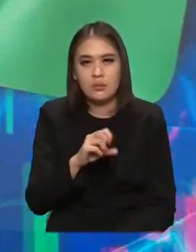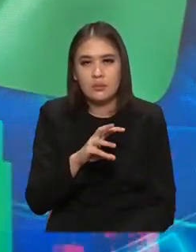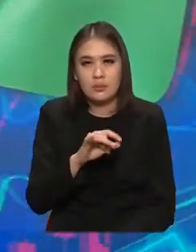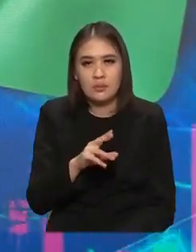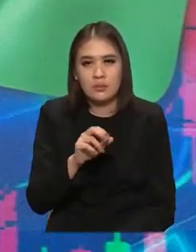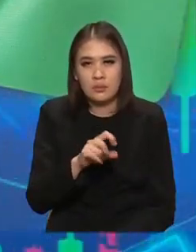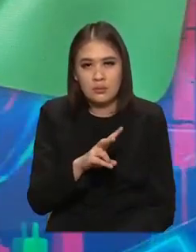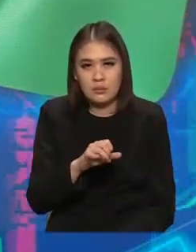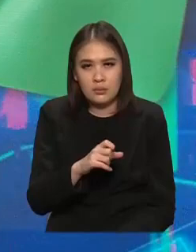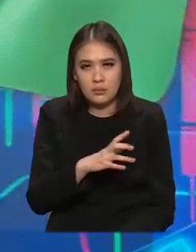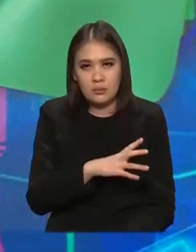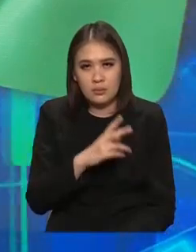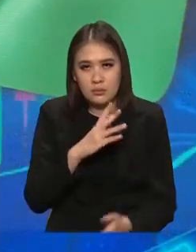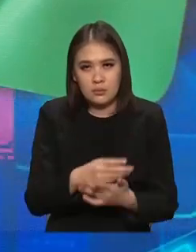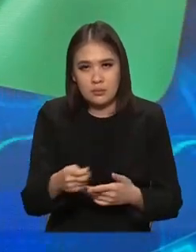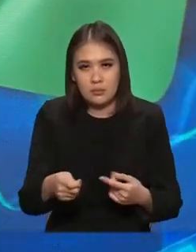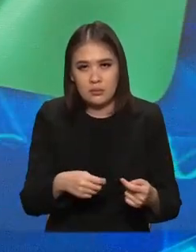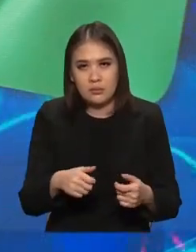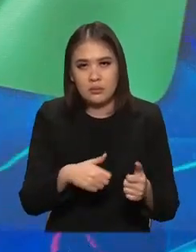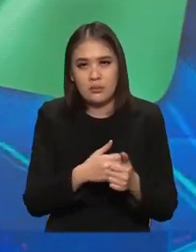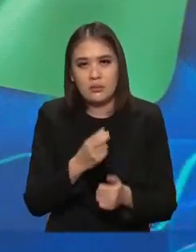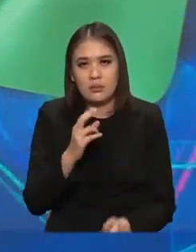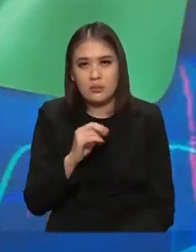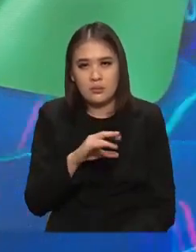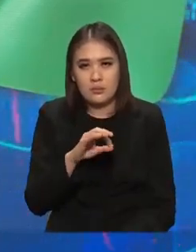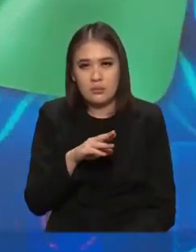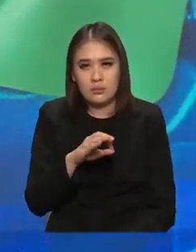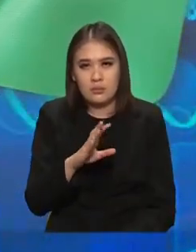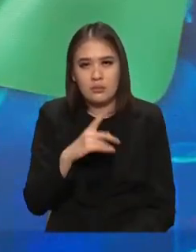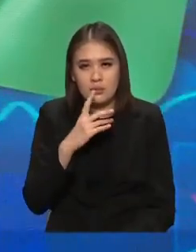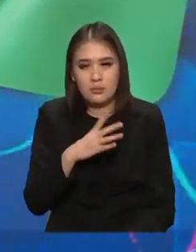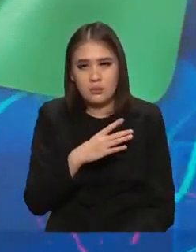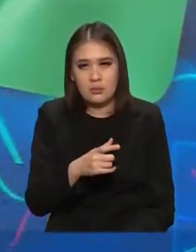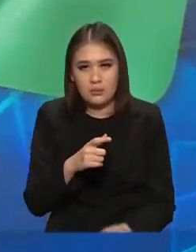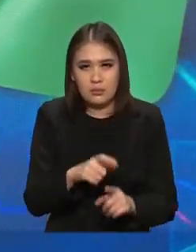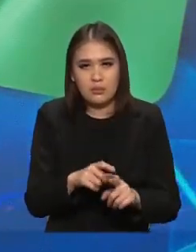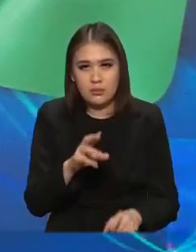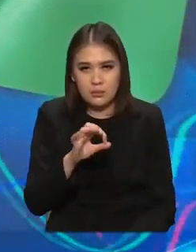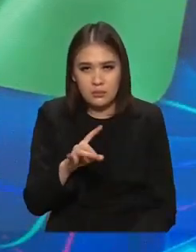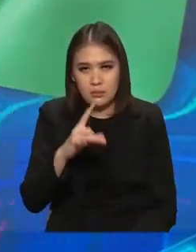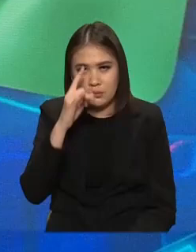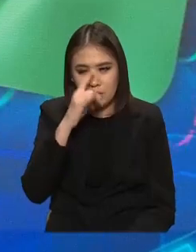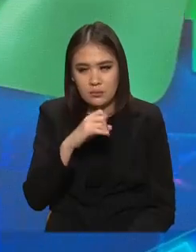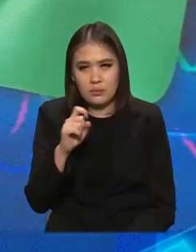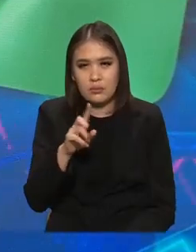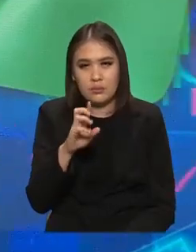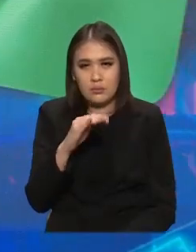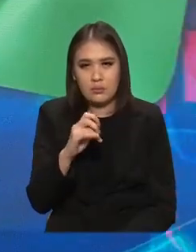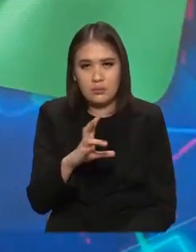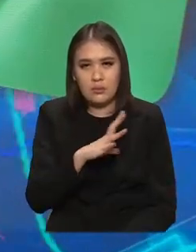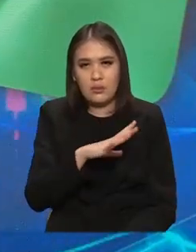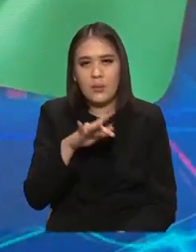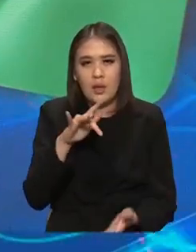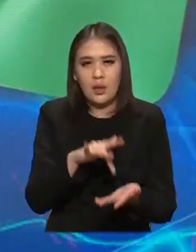Самұрық-Қазына акционерлік қоғамының басқарма төрағасы Нұрлан Жақыпов айтты. Оның сөзінше, қор Қазақстан мен Әзірбайжанның ортақ